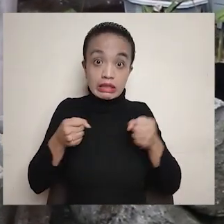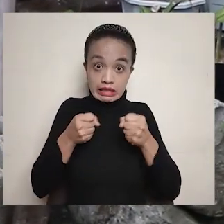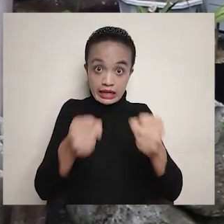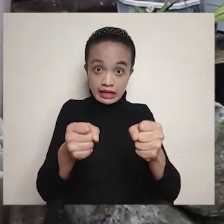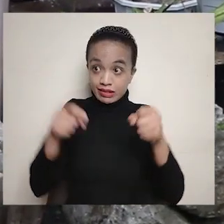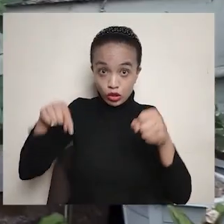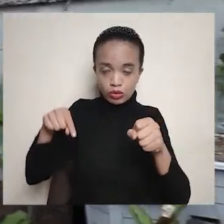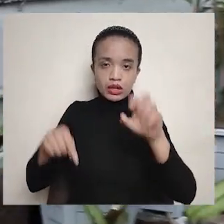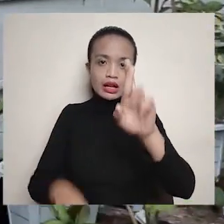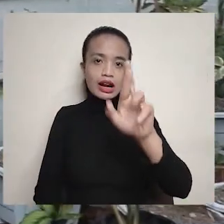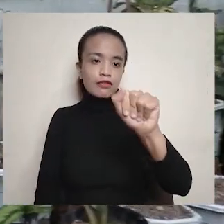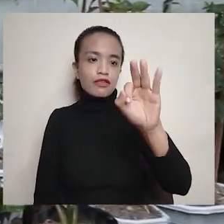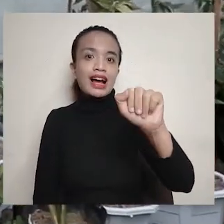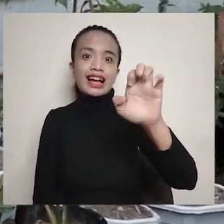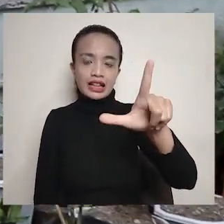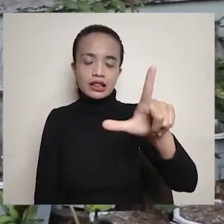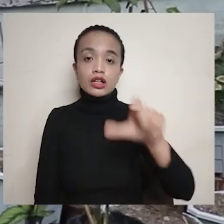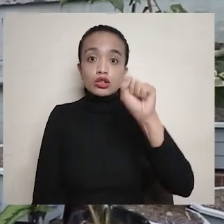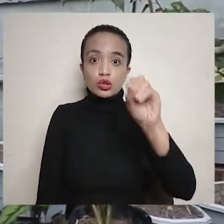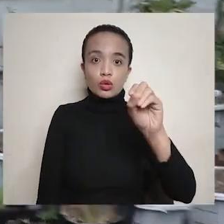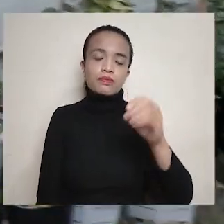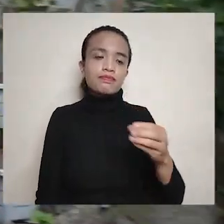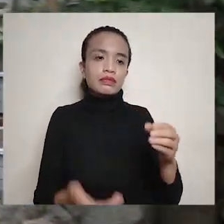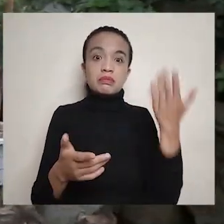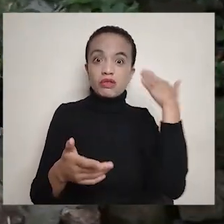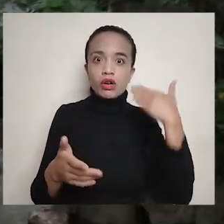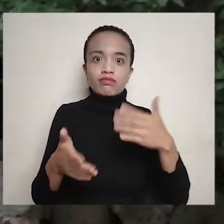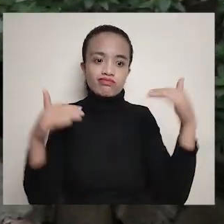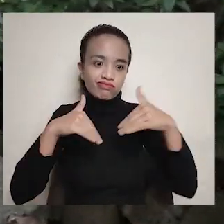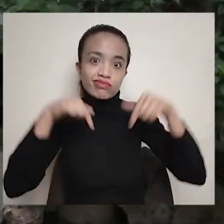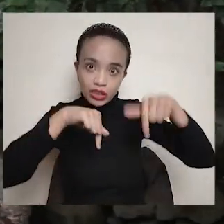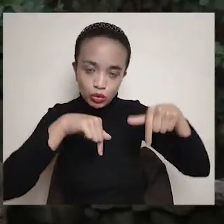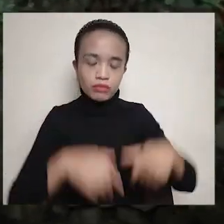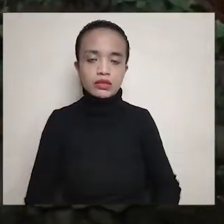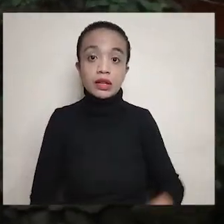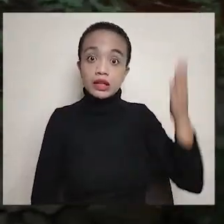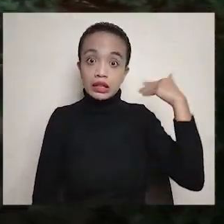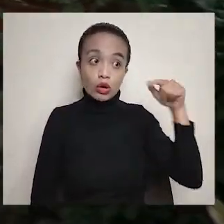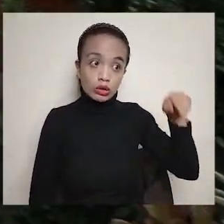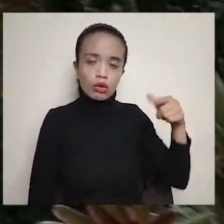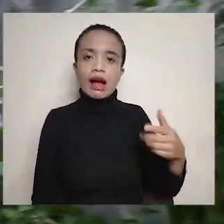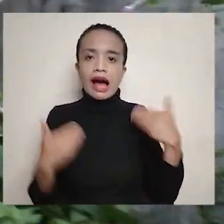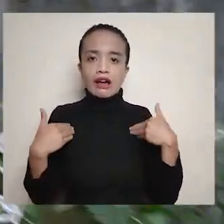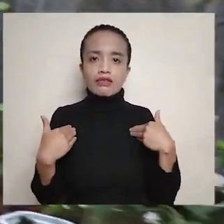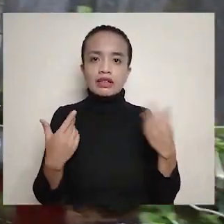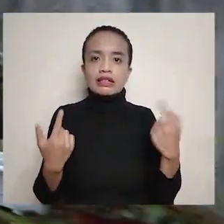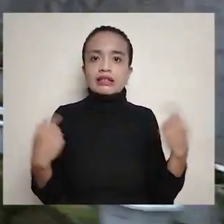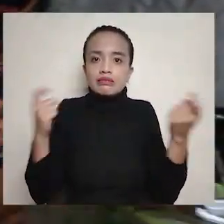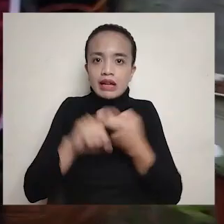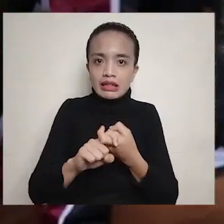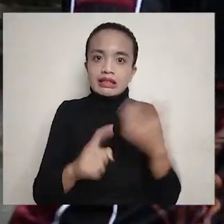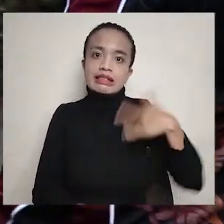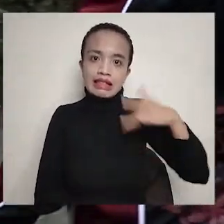ng Ifugao noon. So the Spanish style influence, tapos may Ifugao fusion. No? Ito